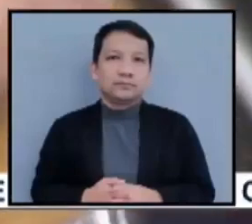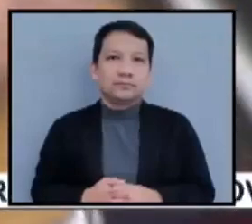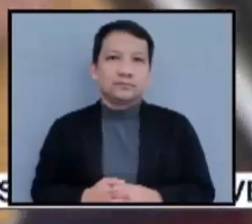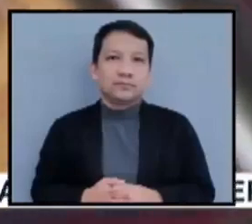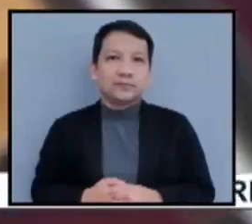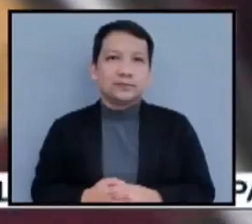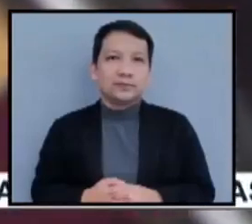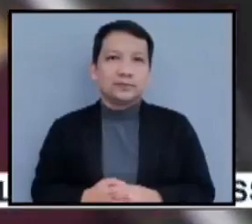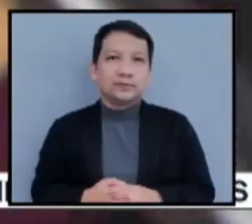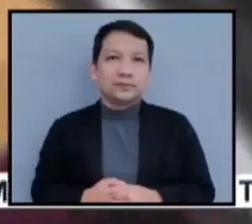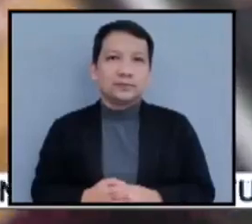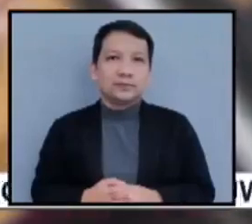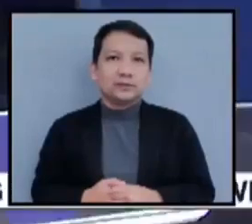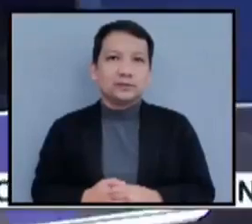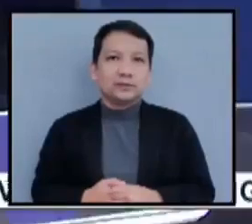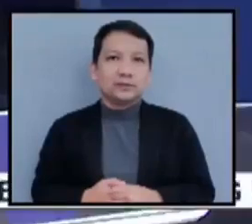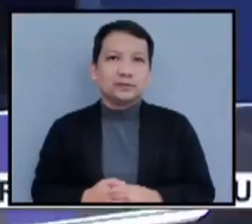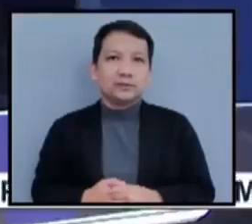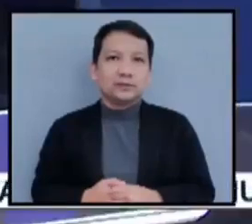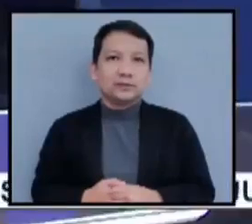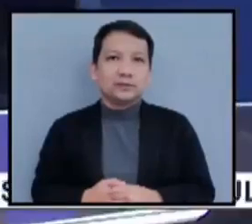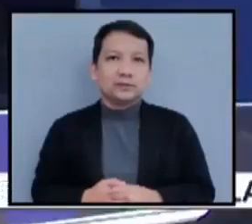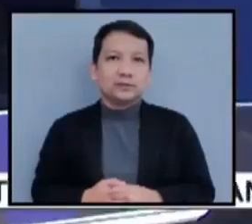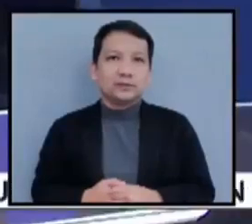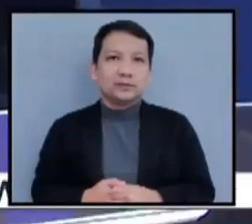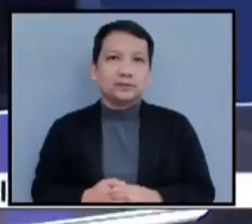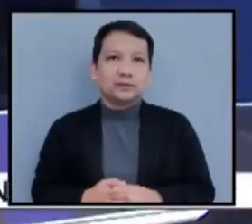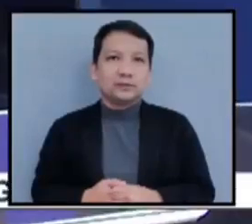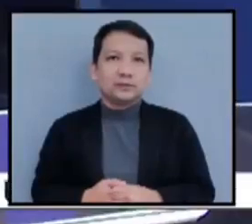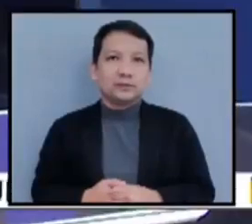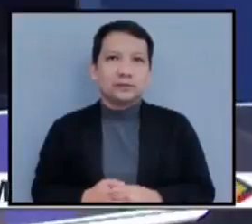Can't help falling in